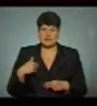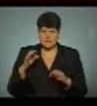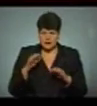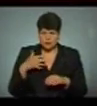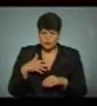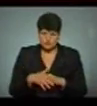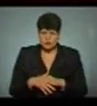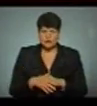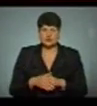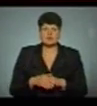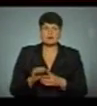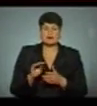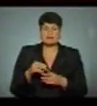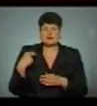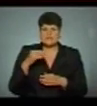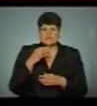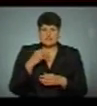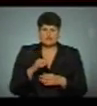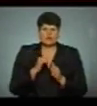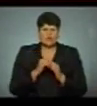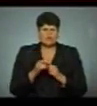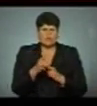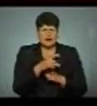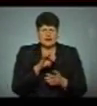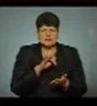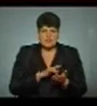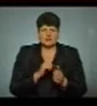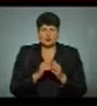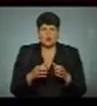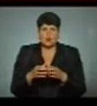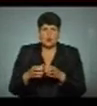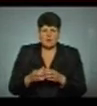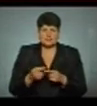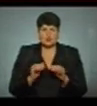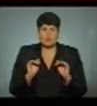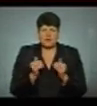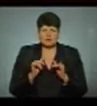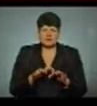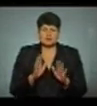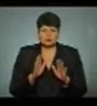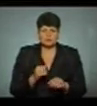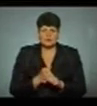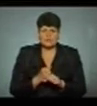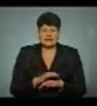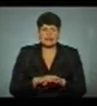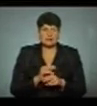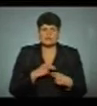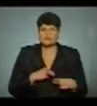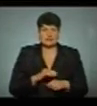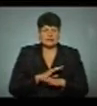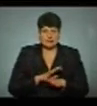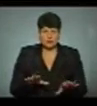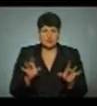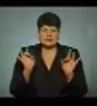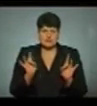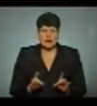це сказав президент, по всій Україні, в кожному райцентрі, в кожній громаді такі обмежувальні заходи будуть діяти, ринки не працюватимуть,